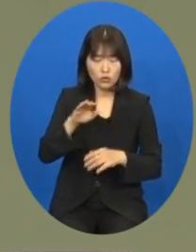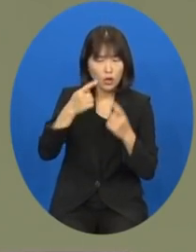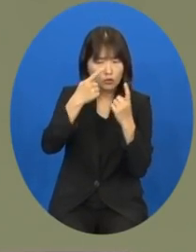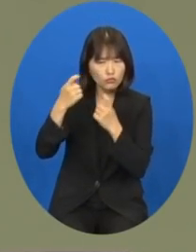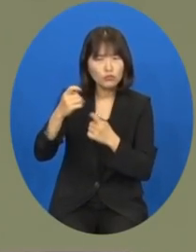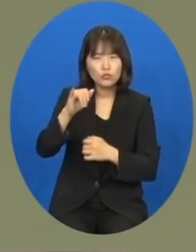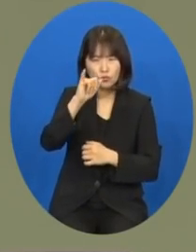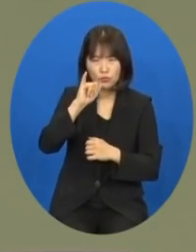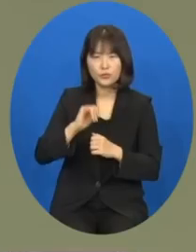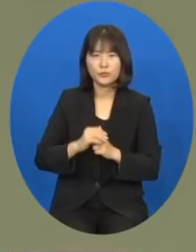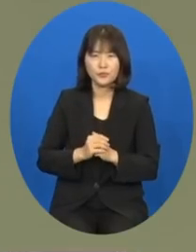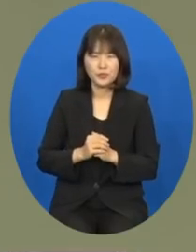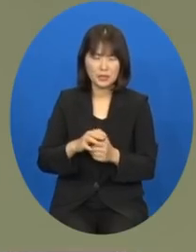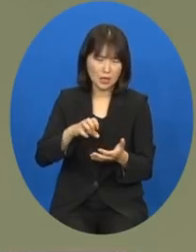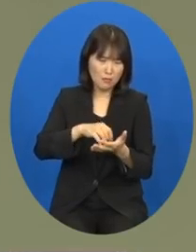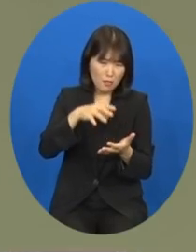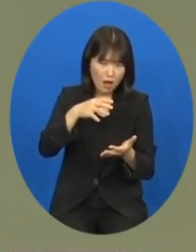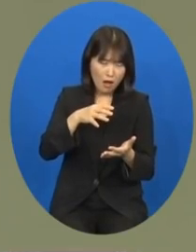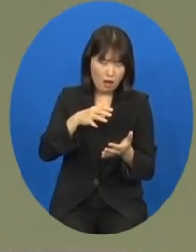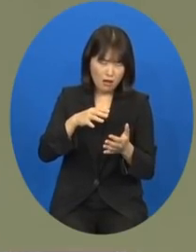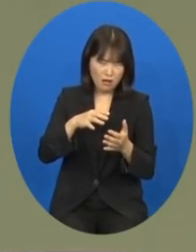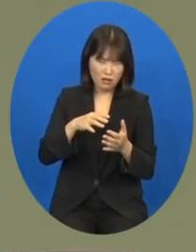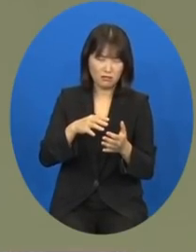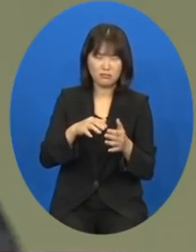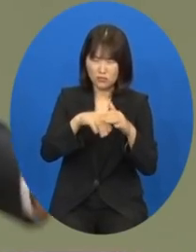아니면 빵이 전부야